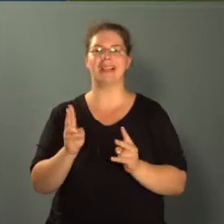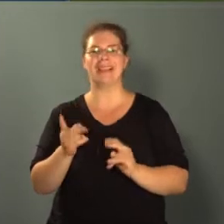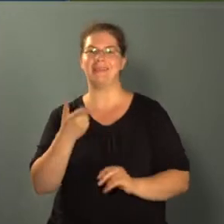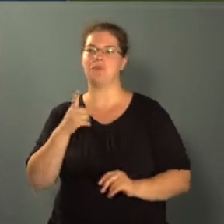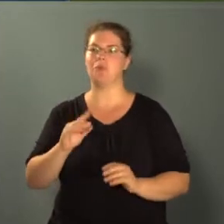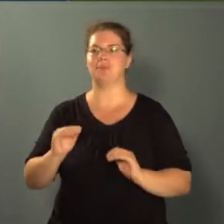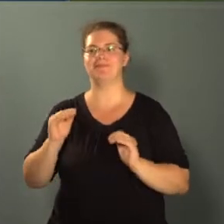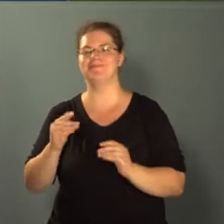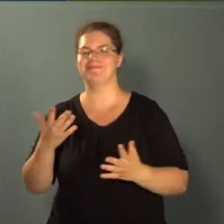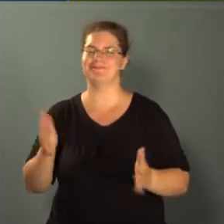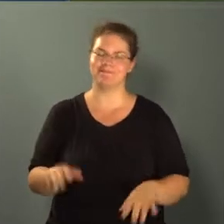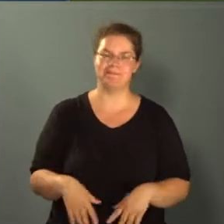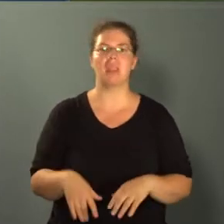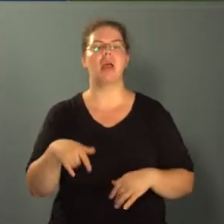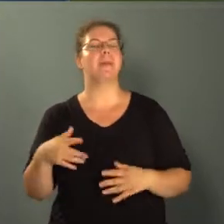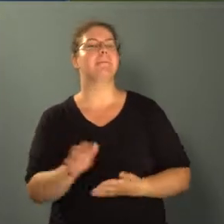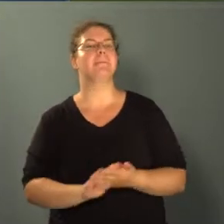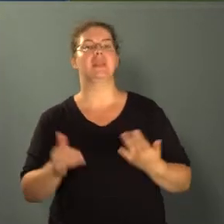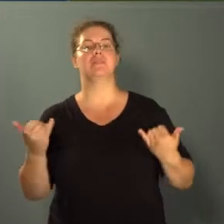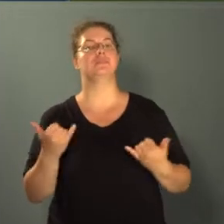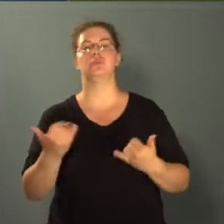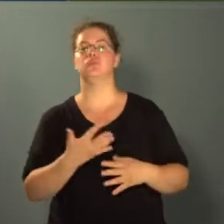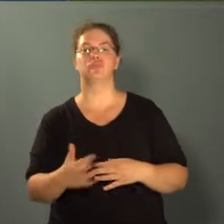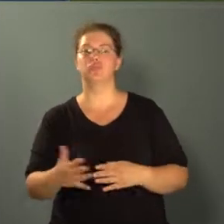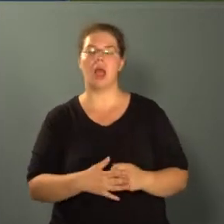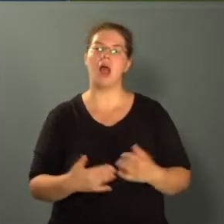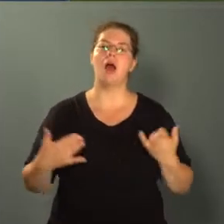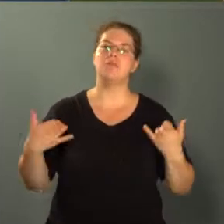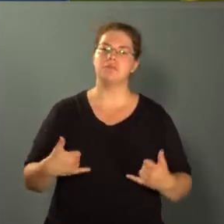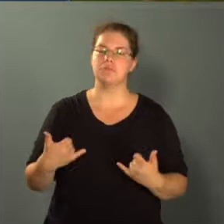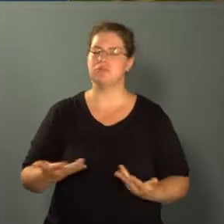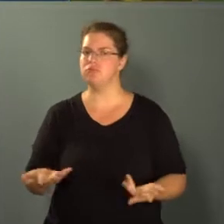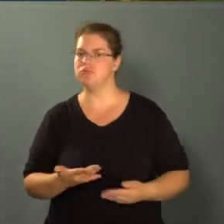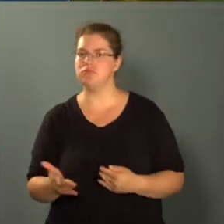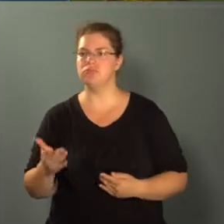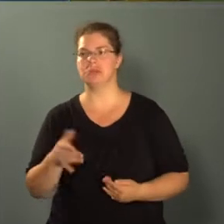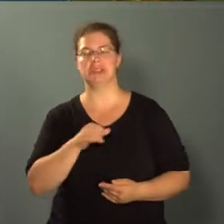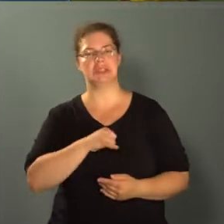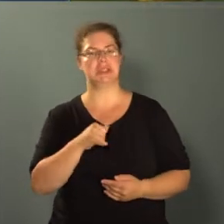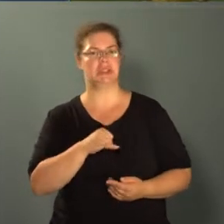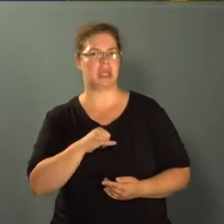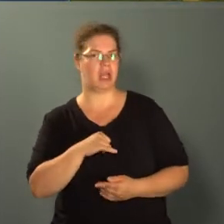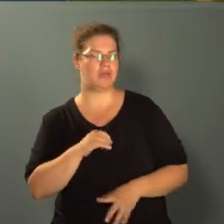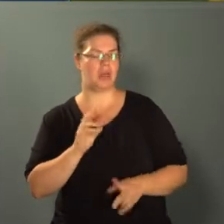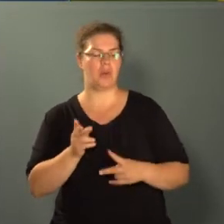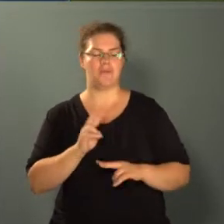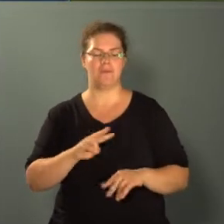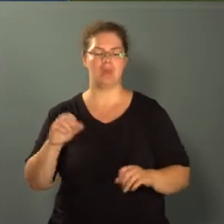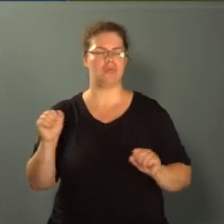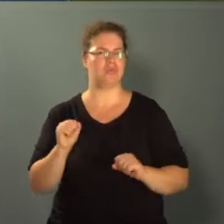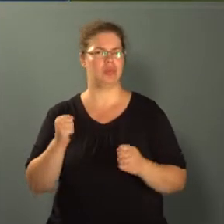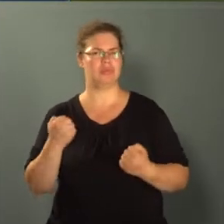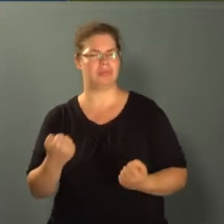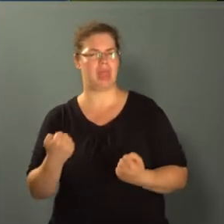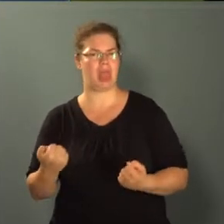tabellán. Milyennek látod a mostani mezőnyt? A mostani mezőny érdekessége, hogy vannak nagyon